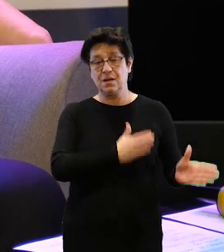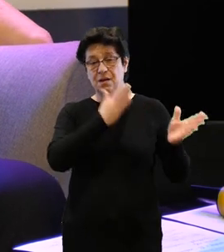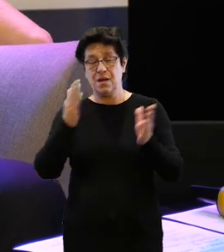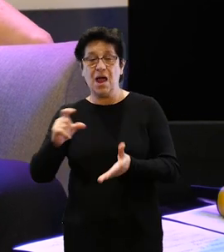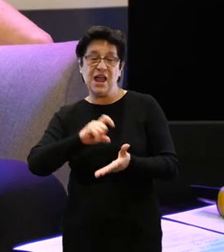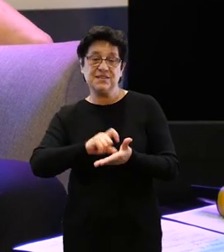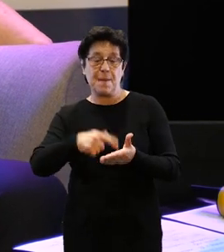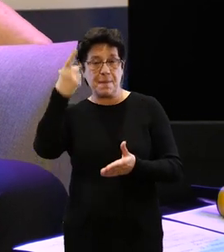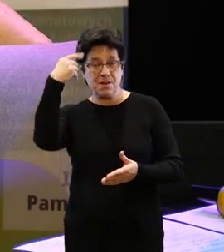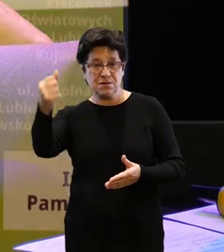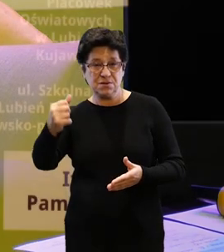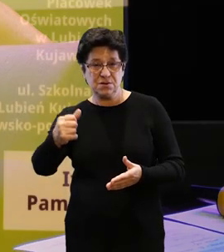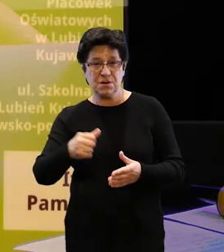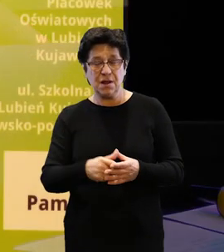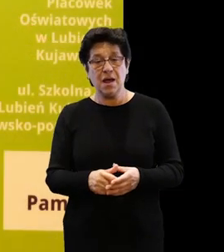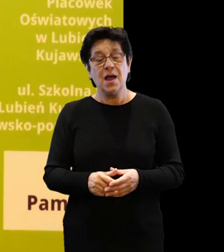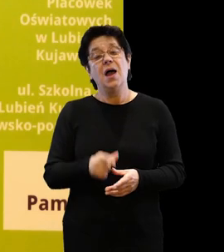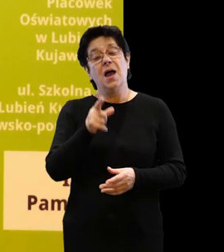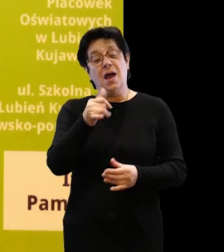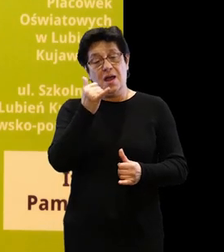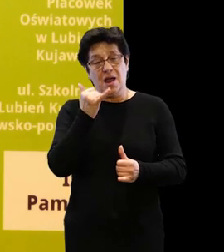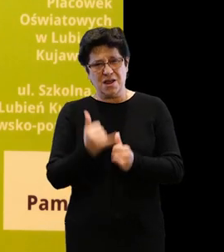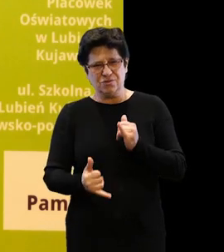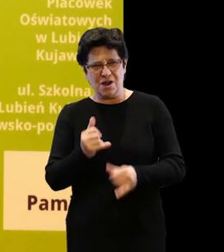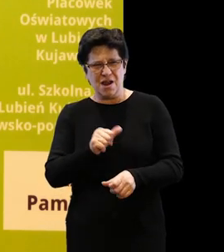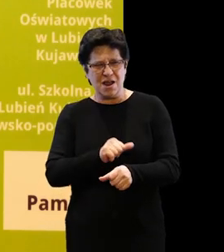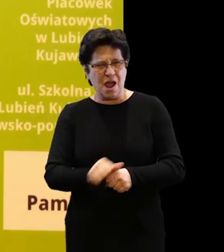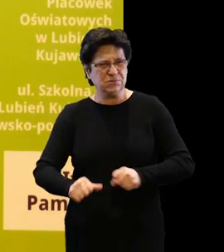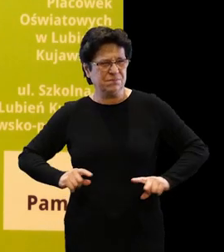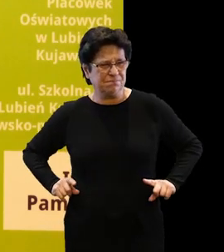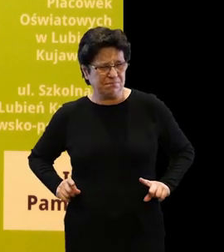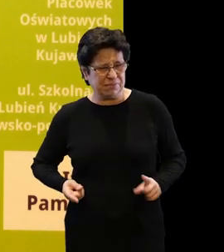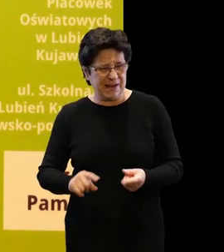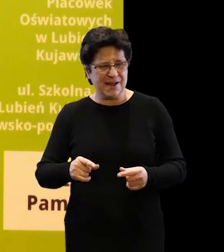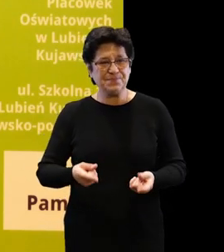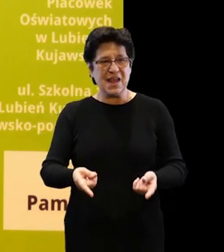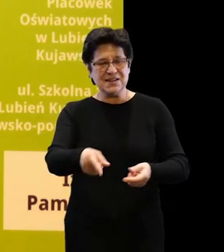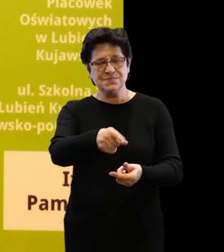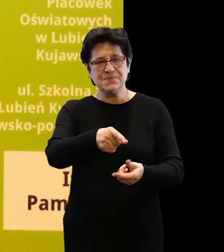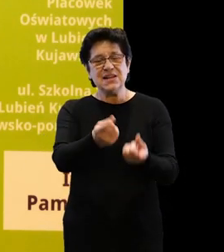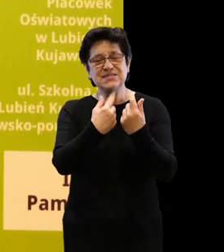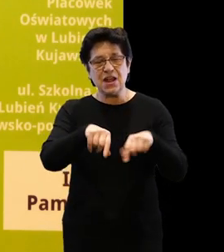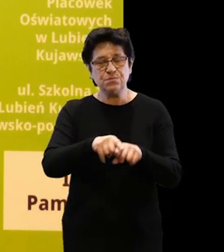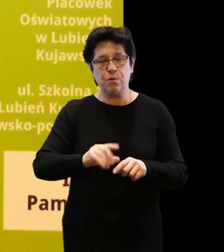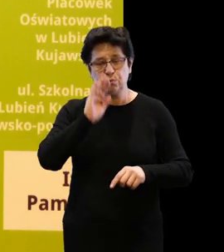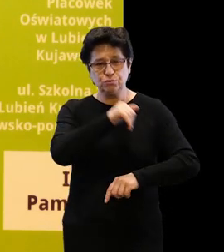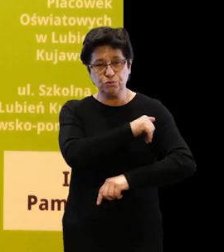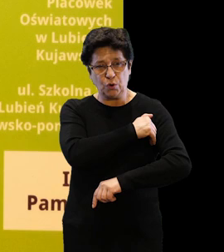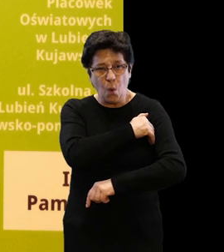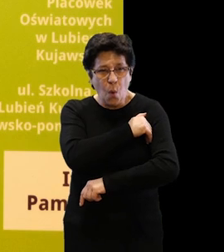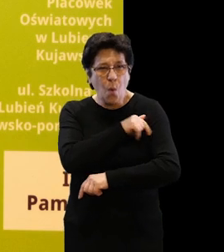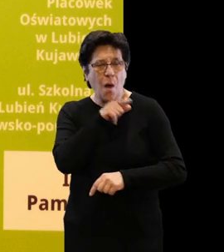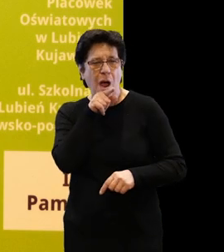pamięci znowu mamy jeżeli jest organizatorem Zespół Szkół Oświatowych No to jest szansa że jest tam nauczyciel